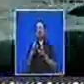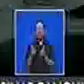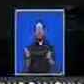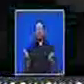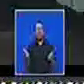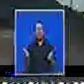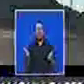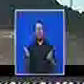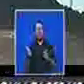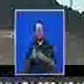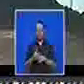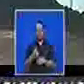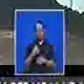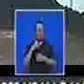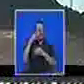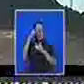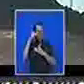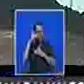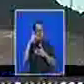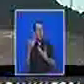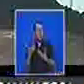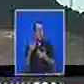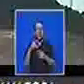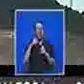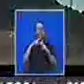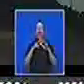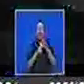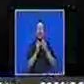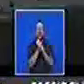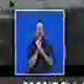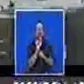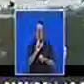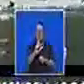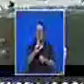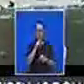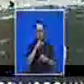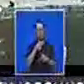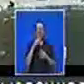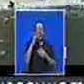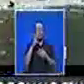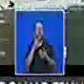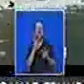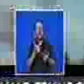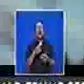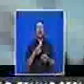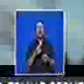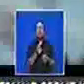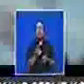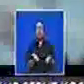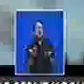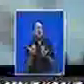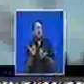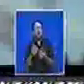Dan harapan kita tanggul yang akan dibuat 2 tahun ini segera dipercepat. Warga